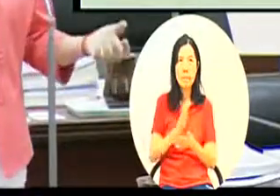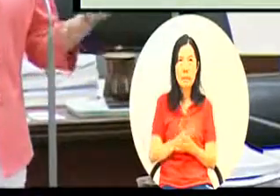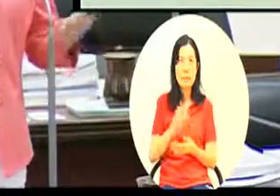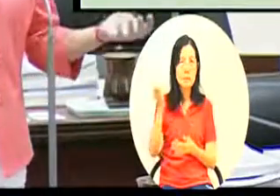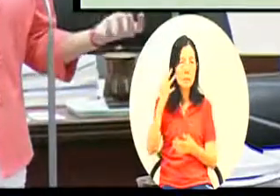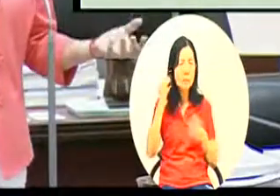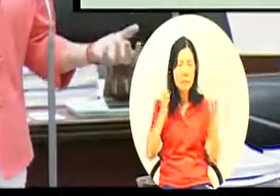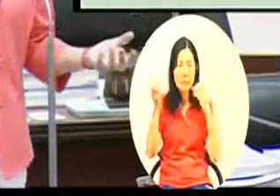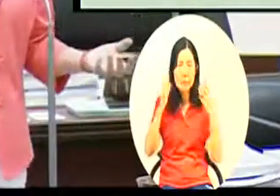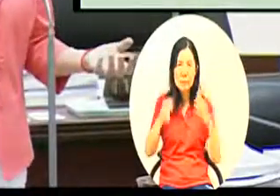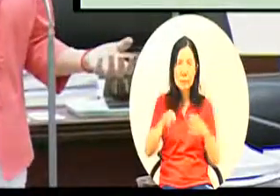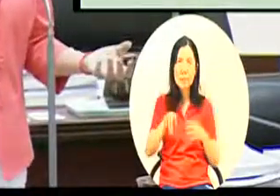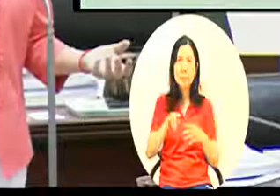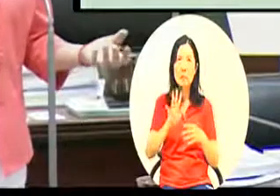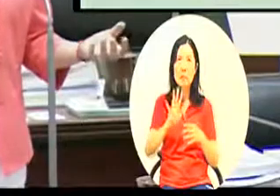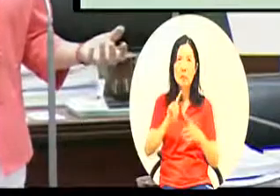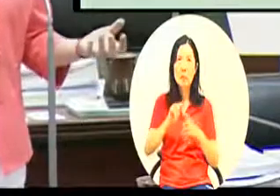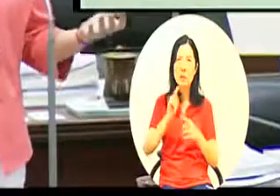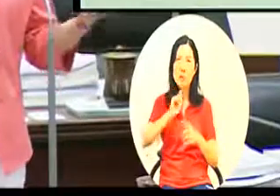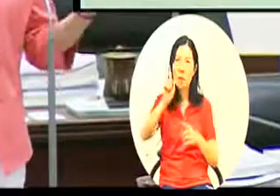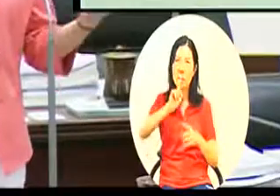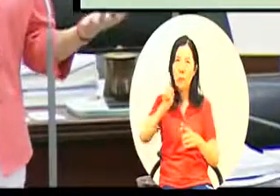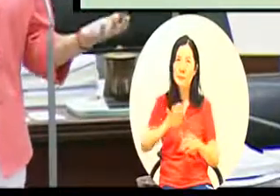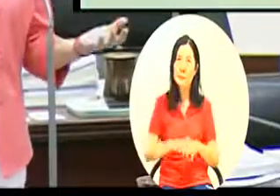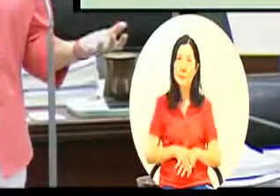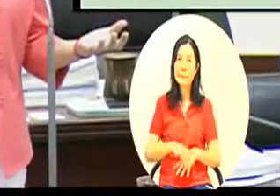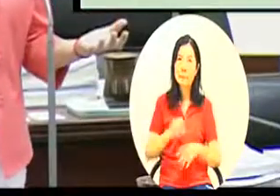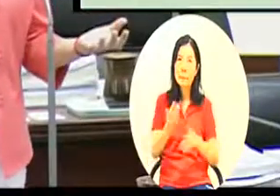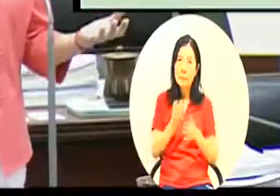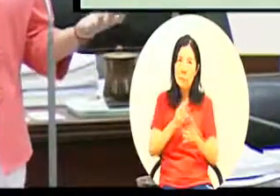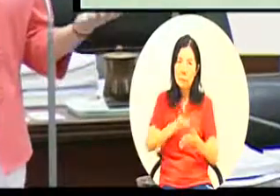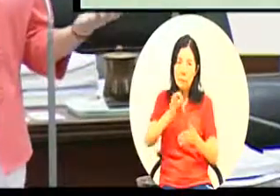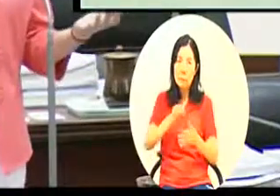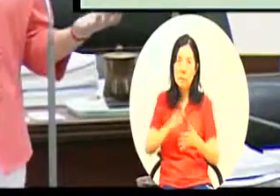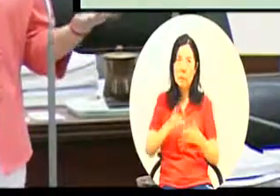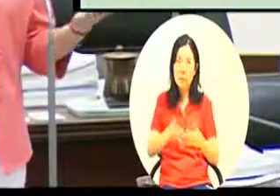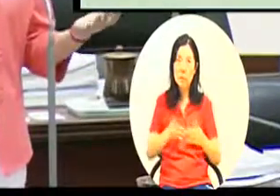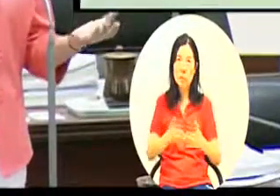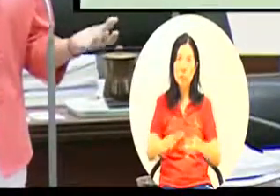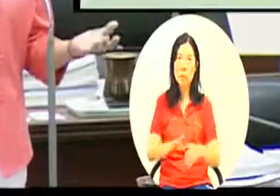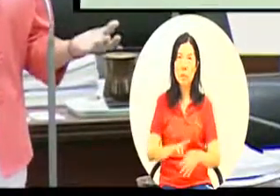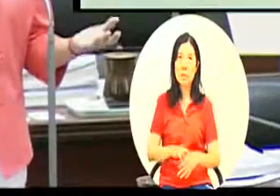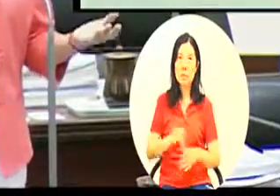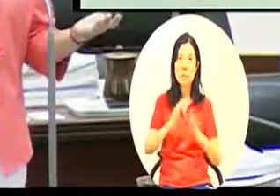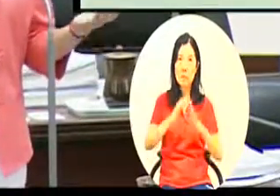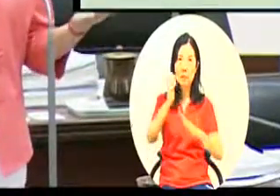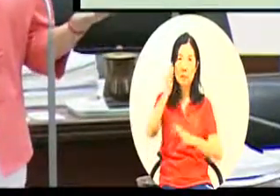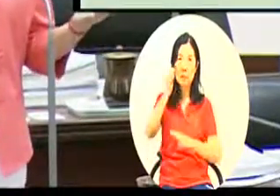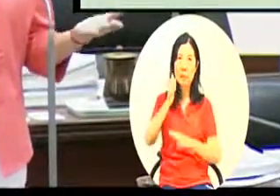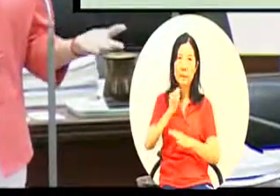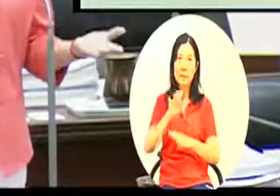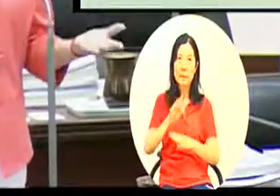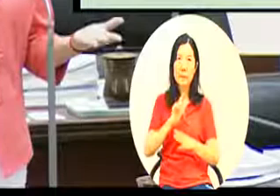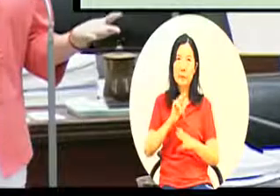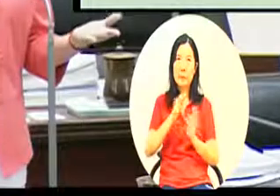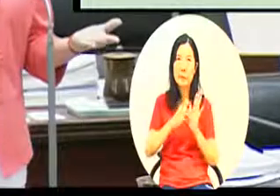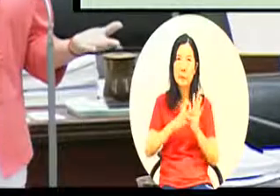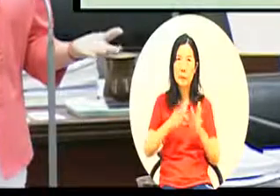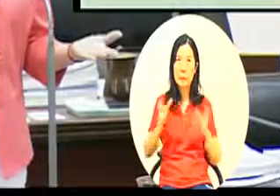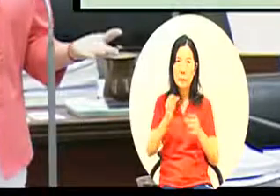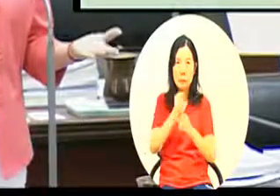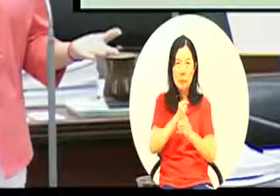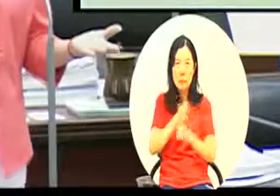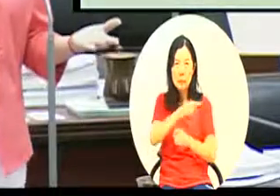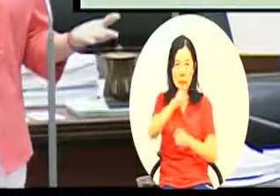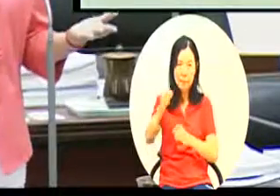到就是说这是有人检举的。那我们刚刚提到一个重点，刚刚我们市长说的，我们的市府同仁大家都很